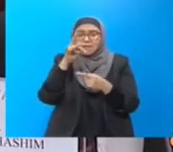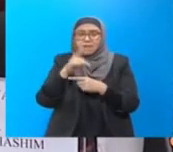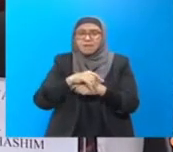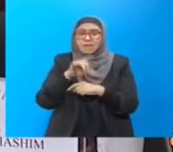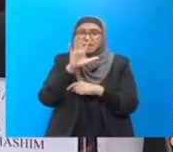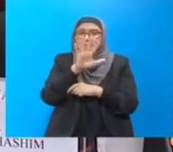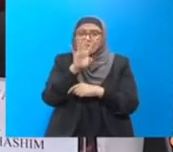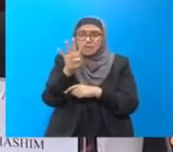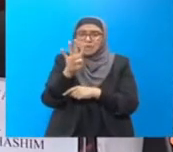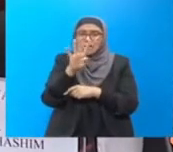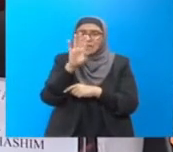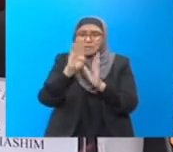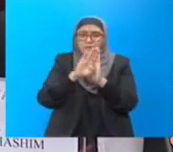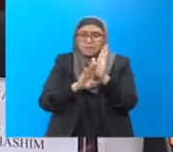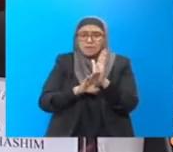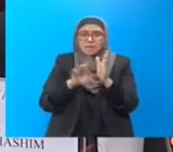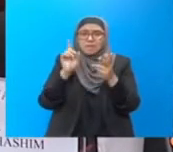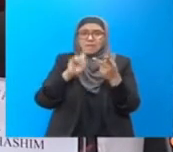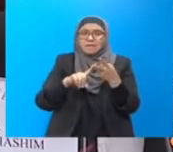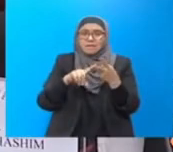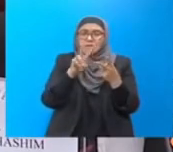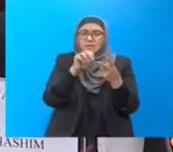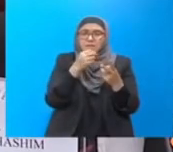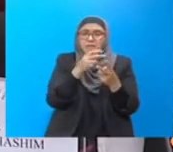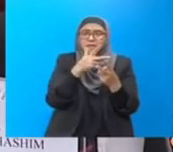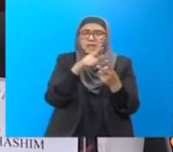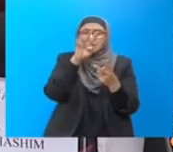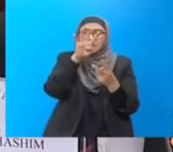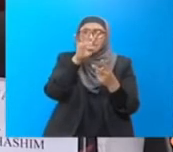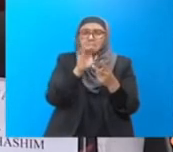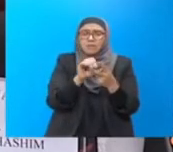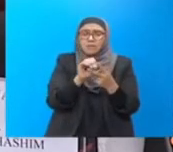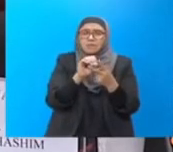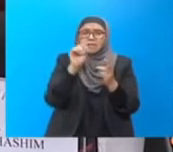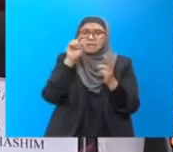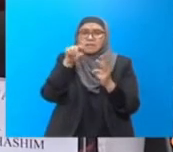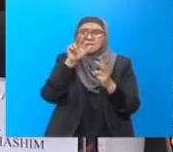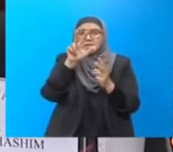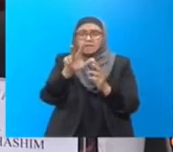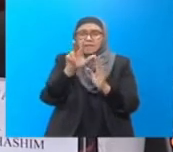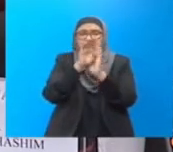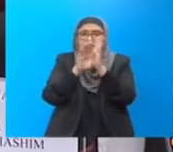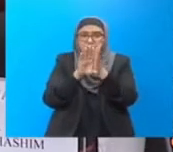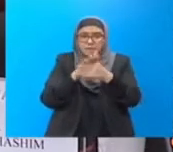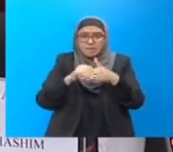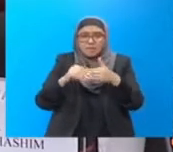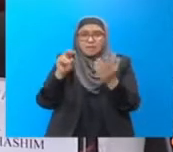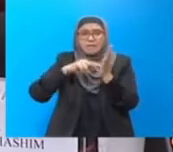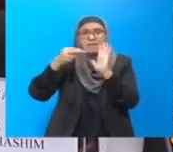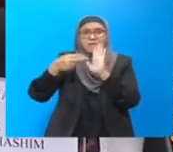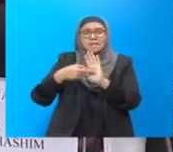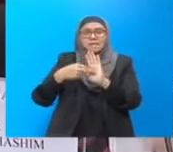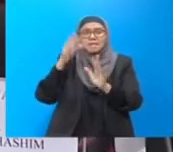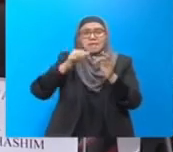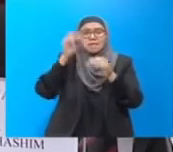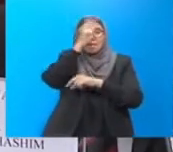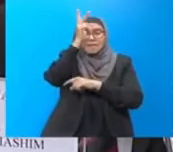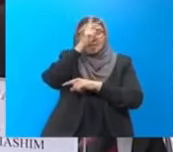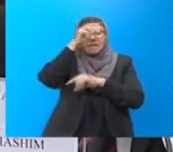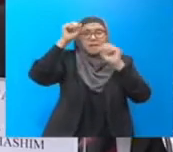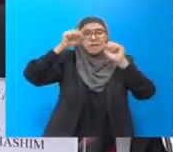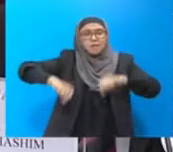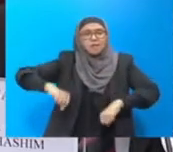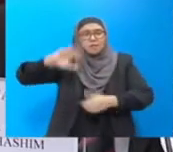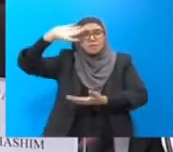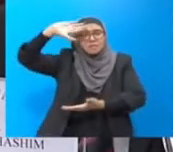a 2013 banyak 43 pilihan artinya ini kerajaan kalau kita dapat mengurangkan kebergantungan